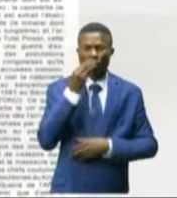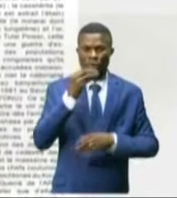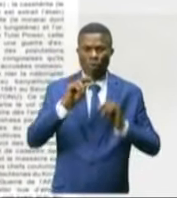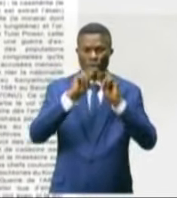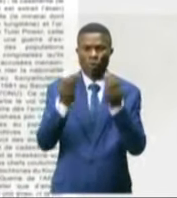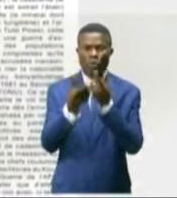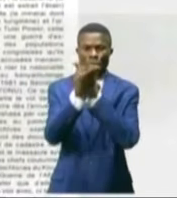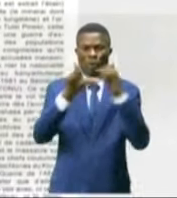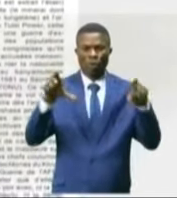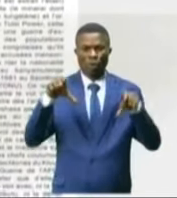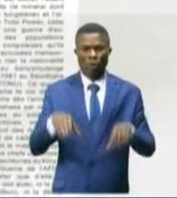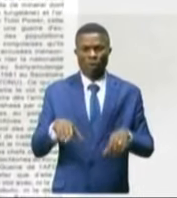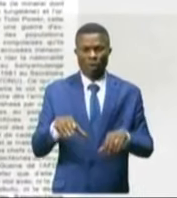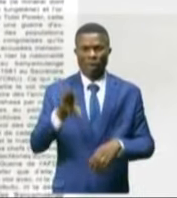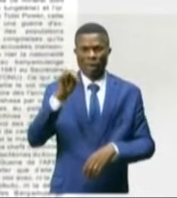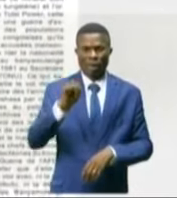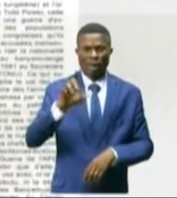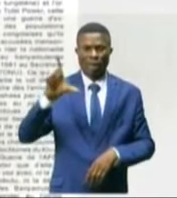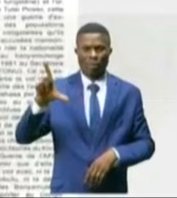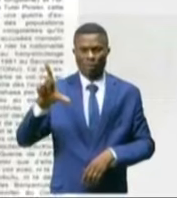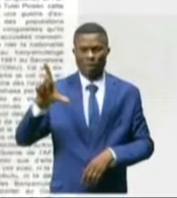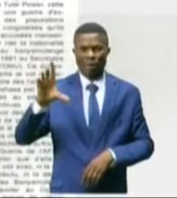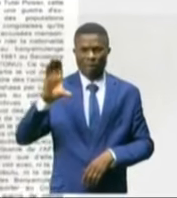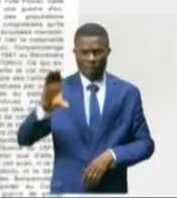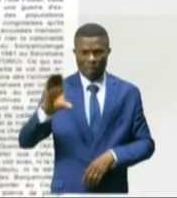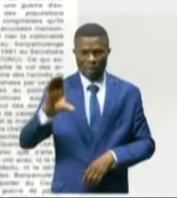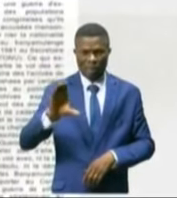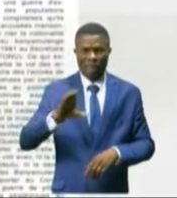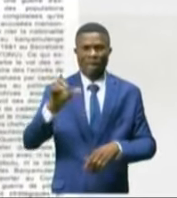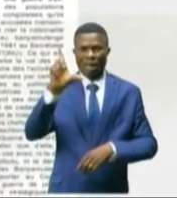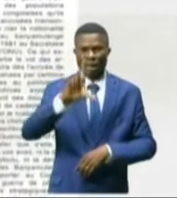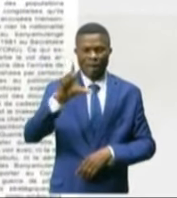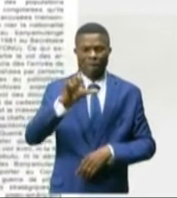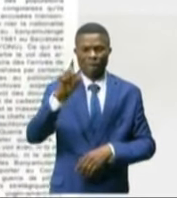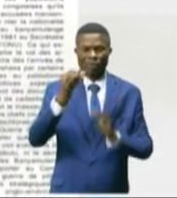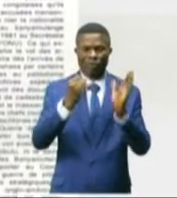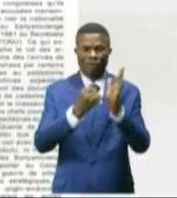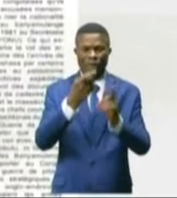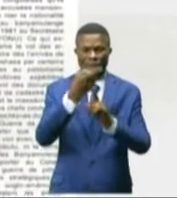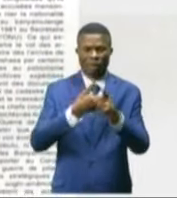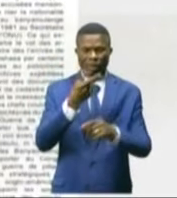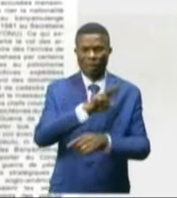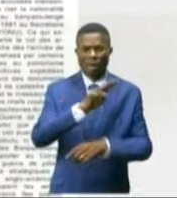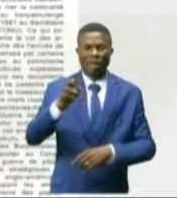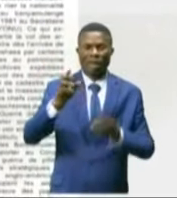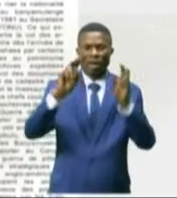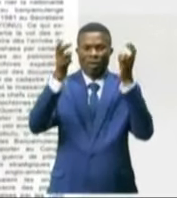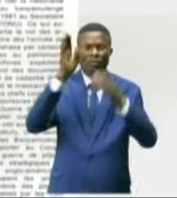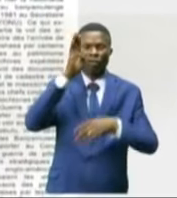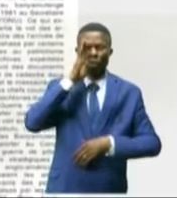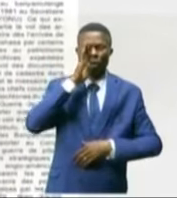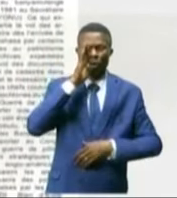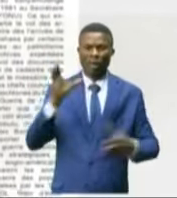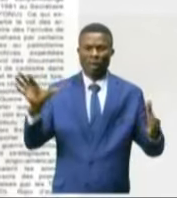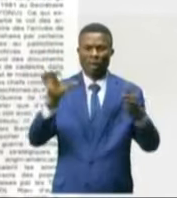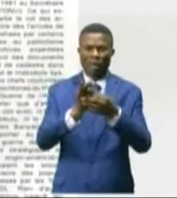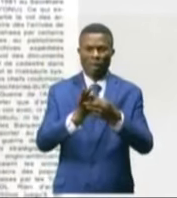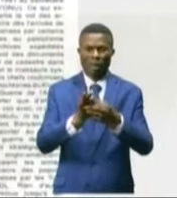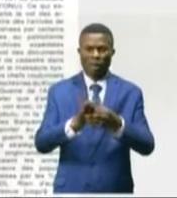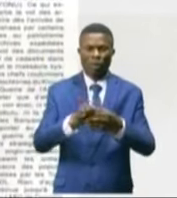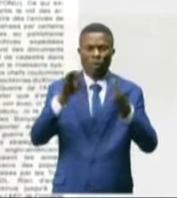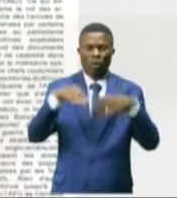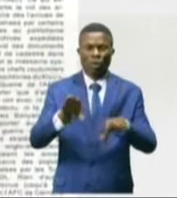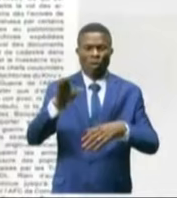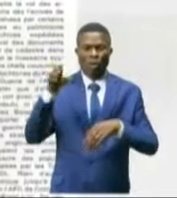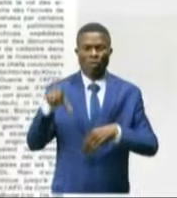de libération du Congo, MLC, a annoncé le lundi 26 février 2024 à Bruxelles son ralliement à l'Alliance du fleuve